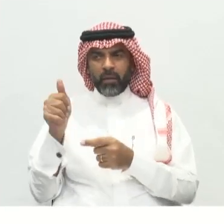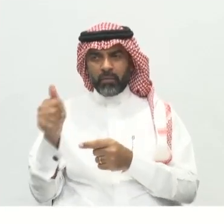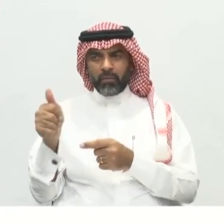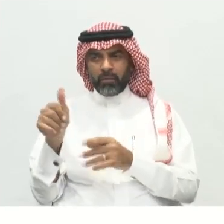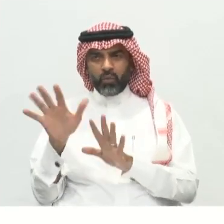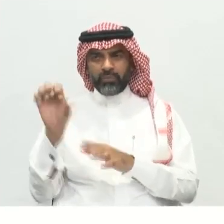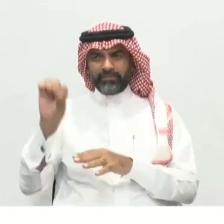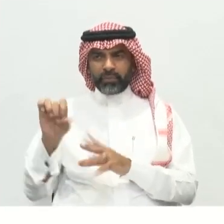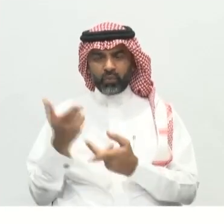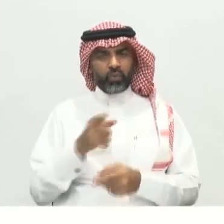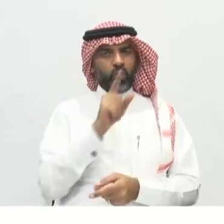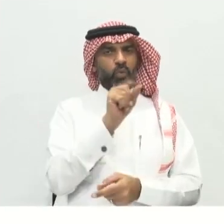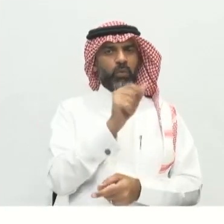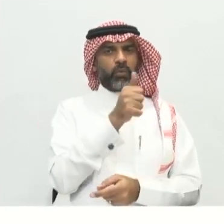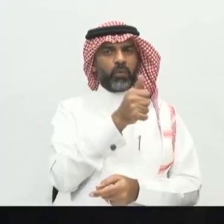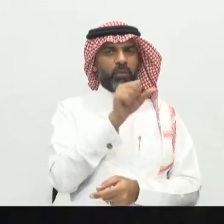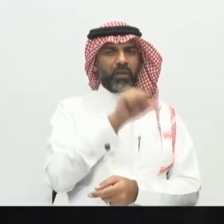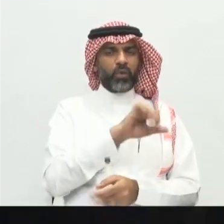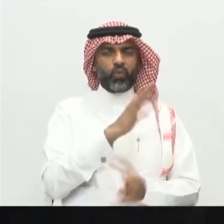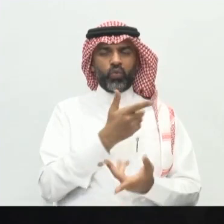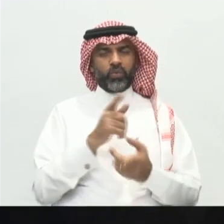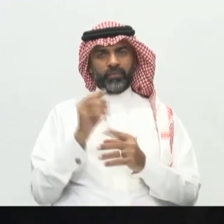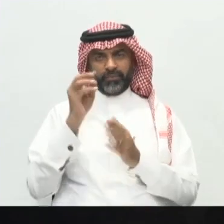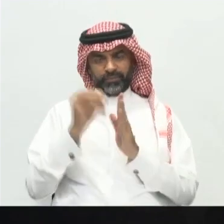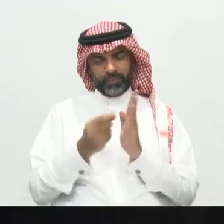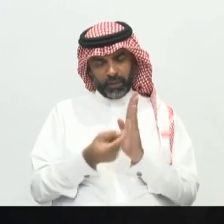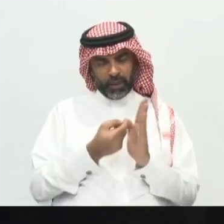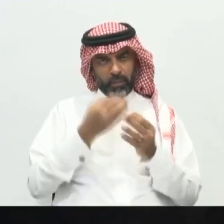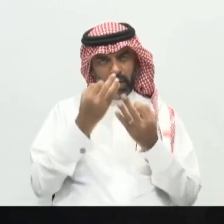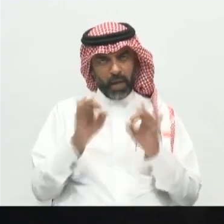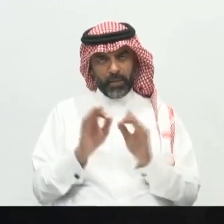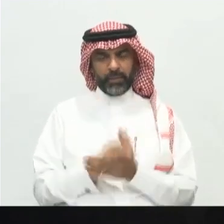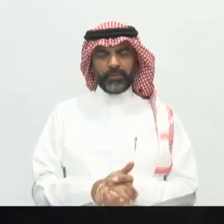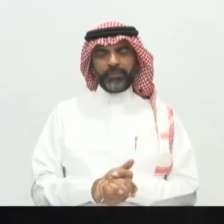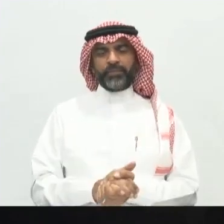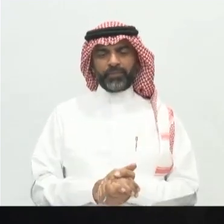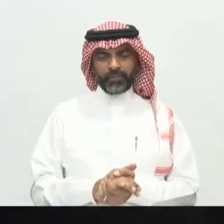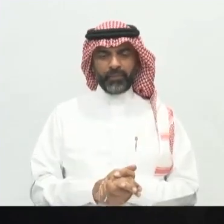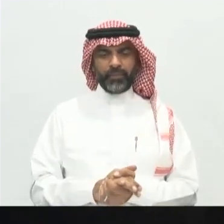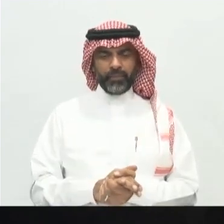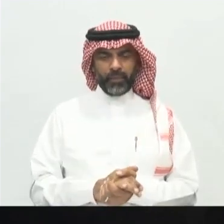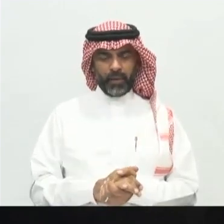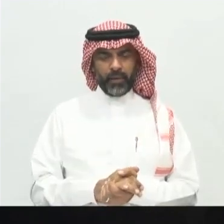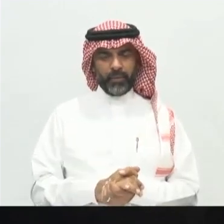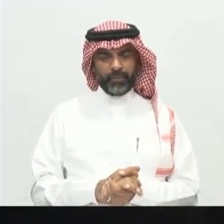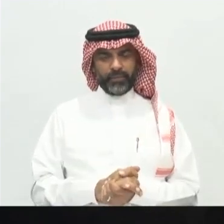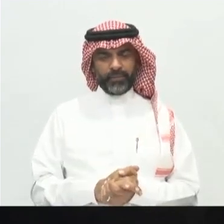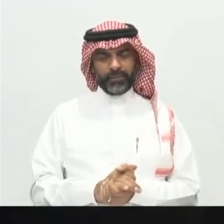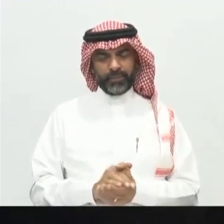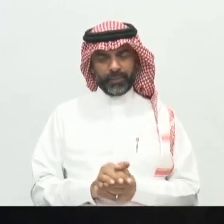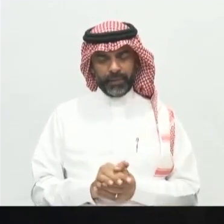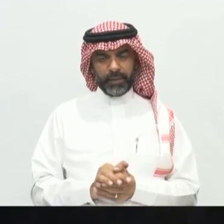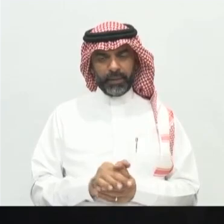التمثيل المرئي لنتائج خوارزميه القوه المفرطه ونتائج خوارزميه برمجه الاعداد نقوم بالمقارنه بينهما نقوم